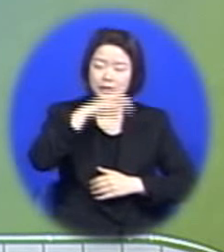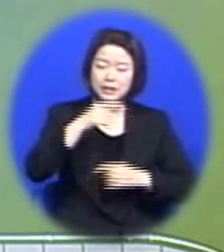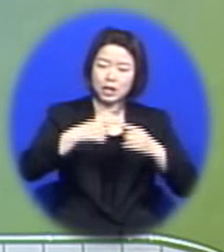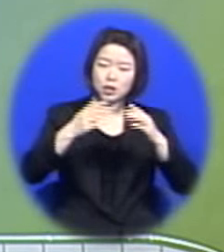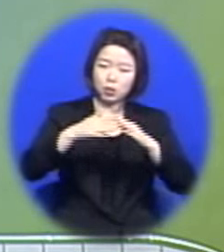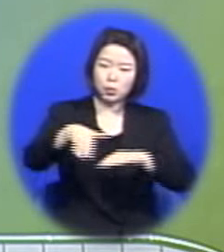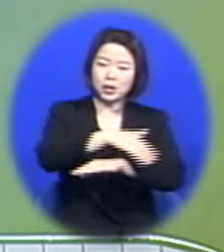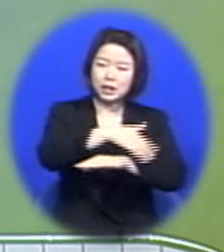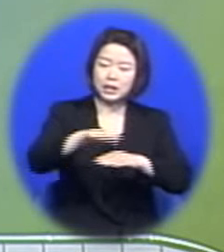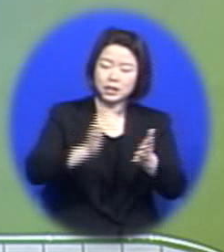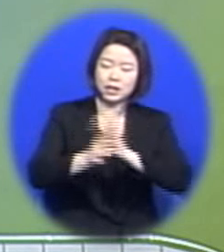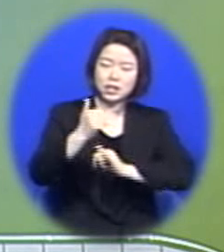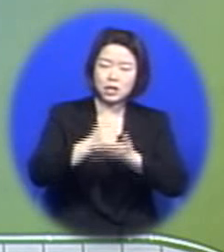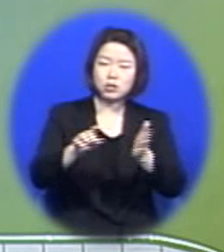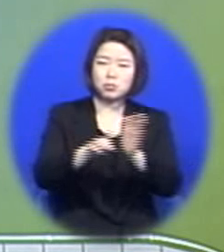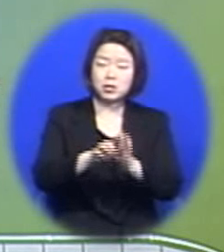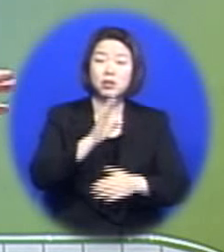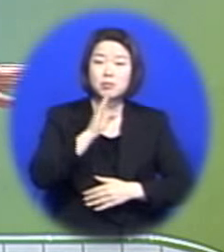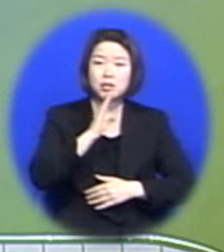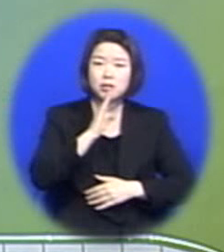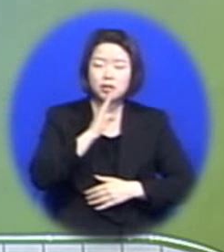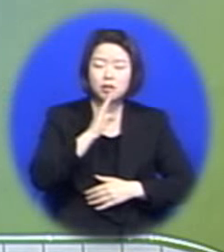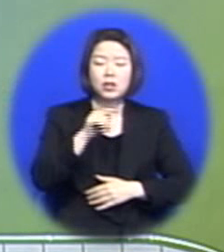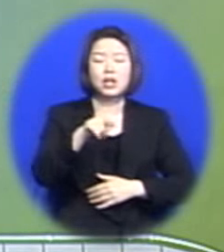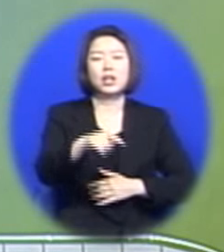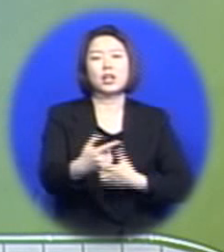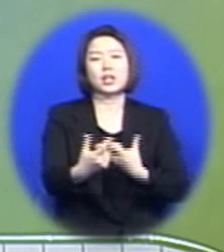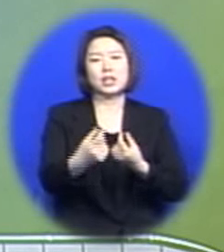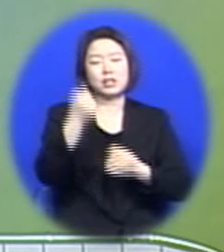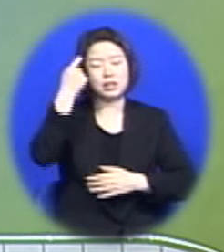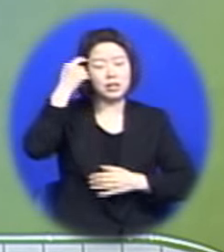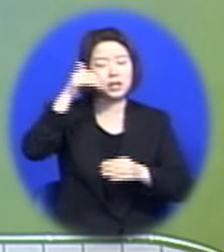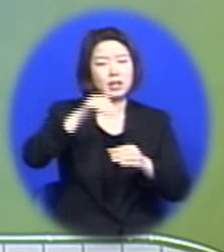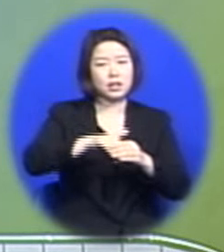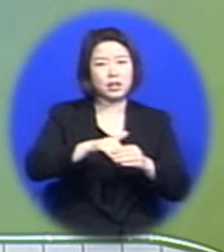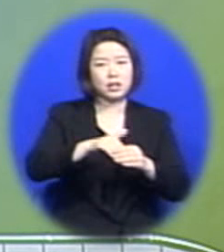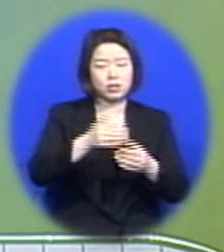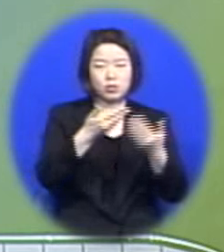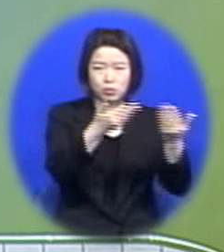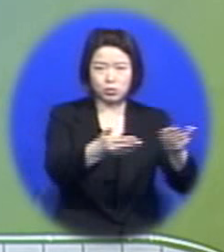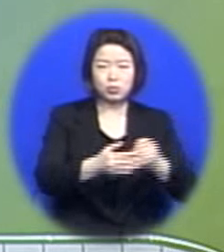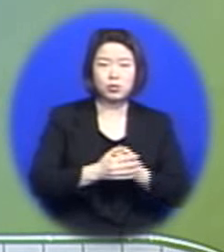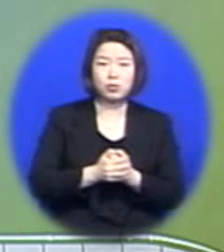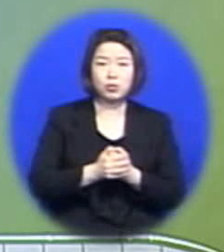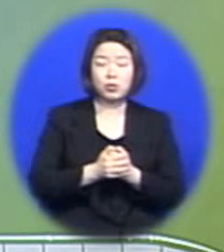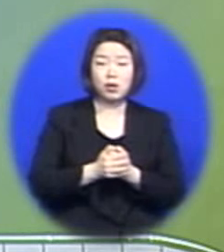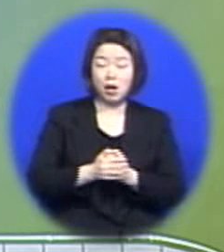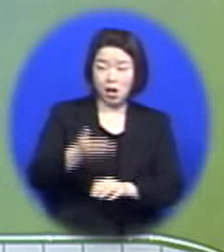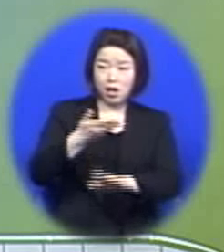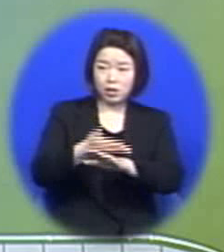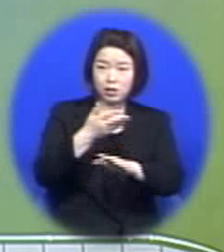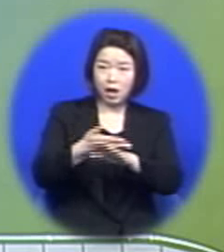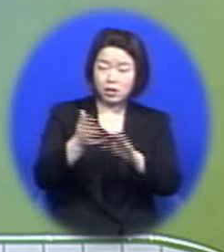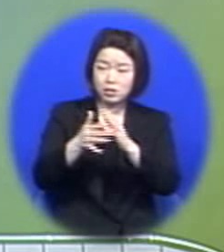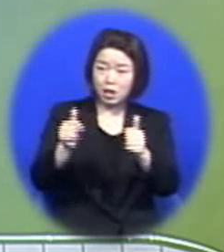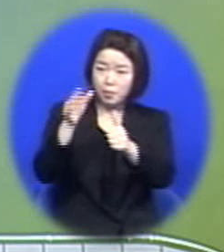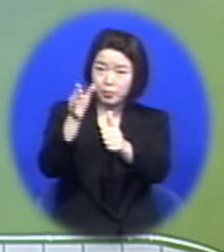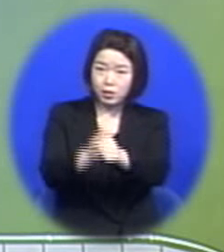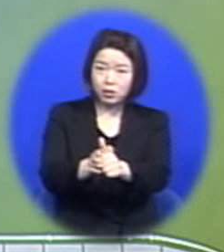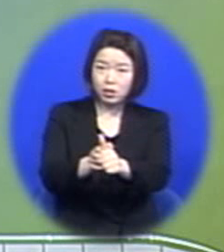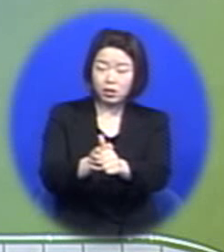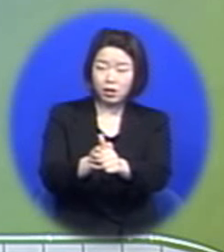믿는 거지. 이런 기가 막힌 일이 벌어진 거야. 아니, 남에게 넘길 게 따로 있죠.